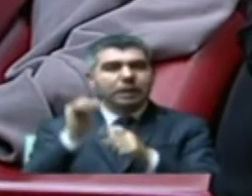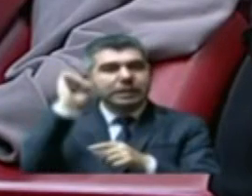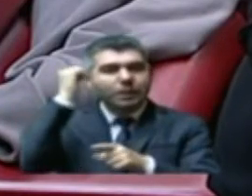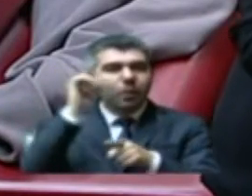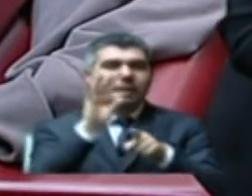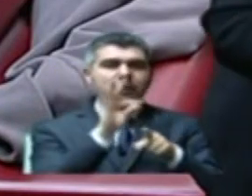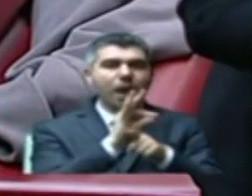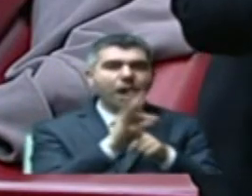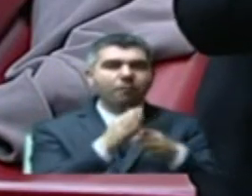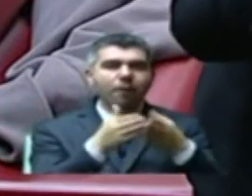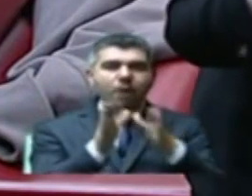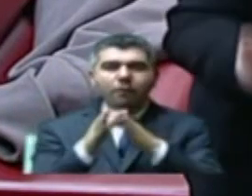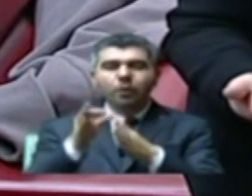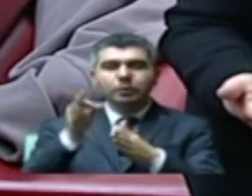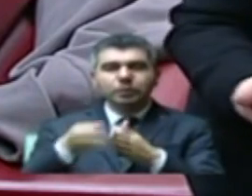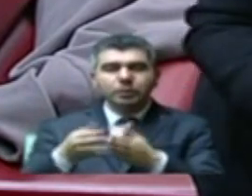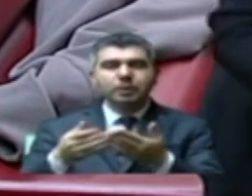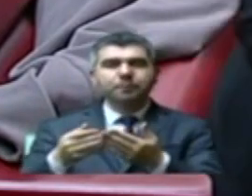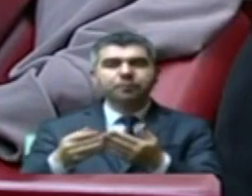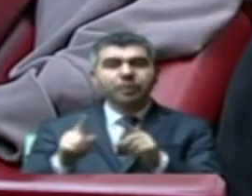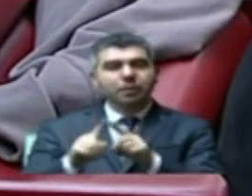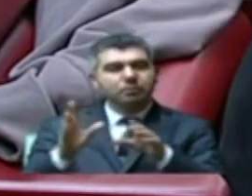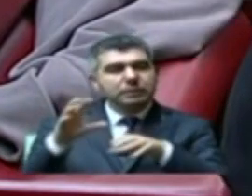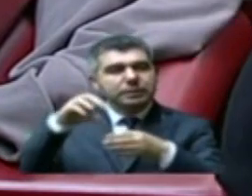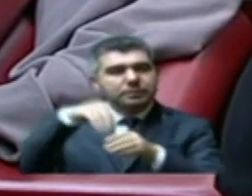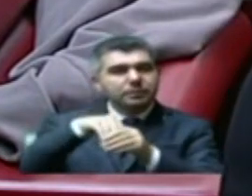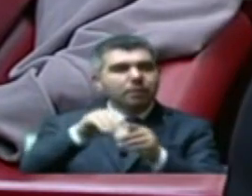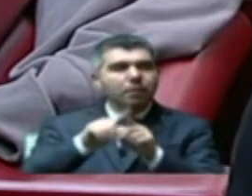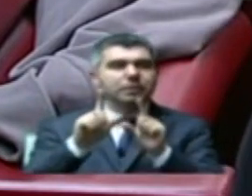والابواب المفتوحه للتكوين، كان حول إشراك الإعلام في الصناعة